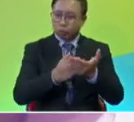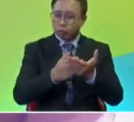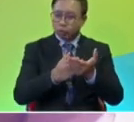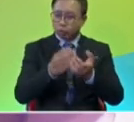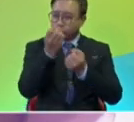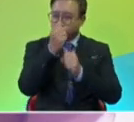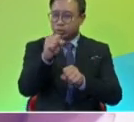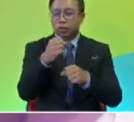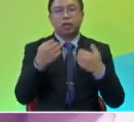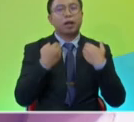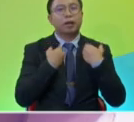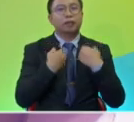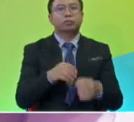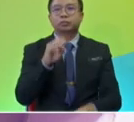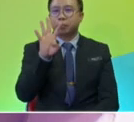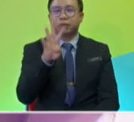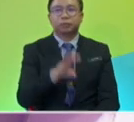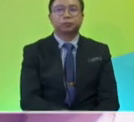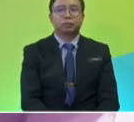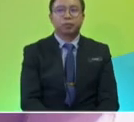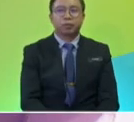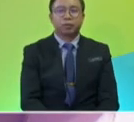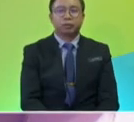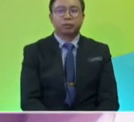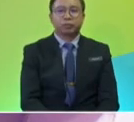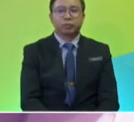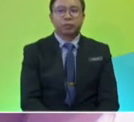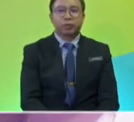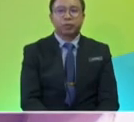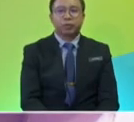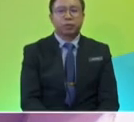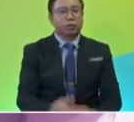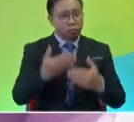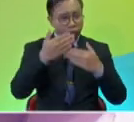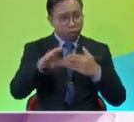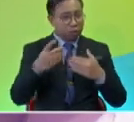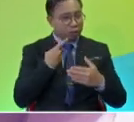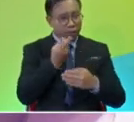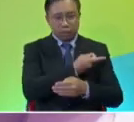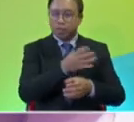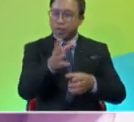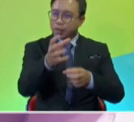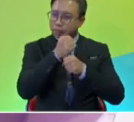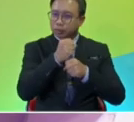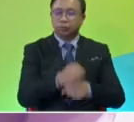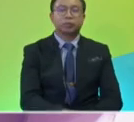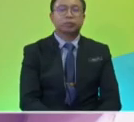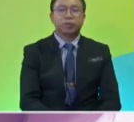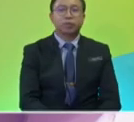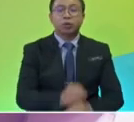siap-siap okey kita ada kita ada empat okey kita ada empat ung ni kemudian Irfan kita ambilkan